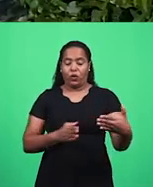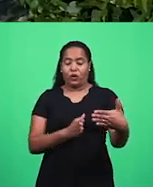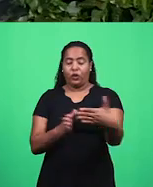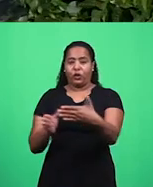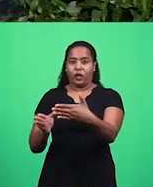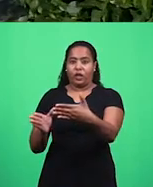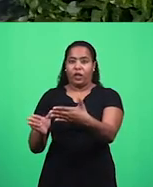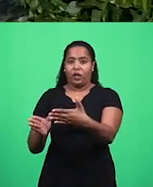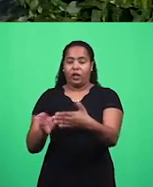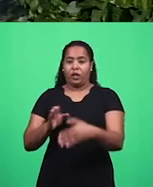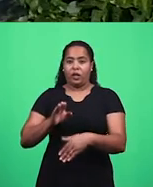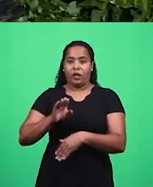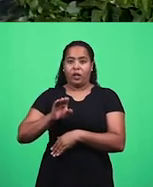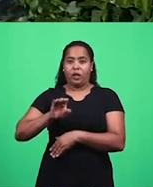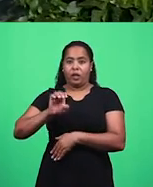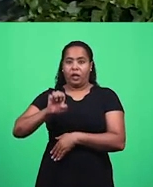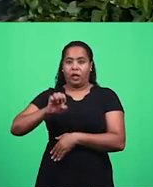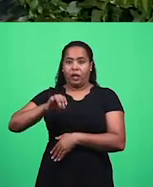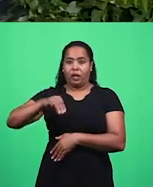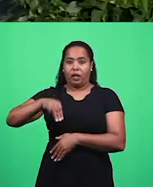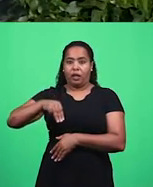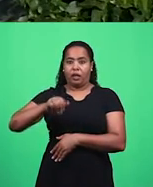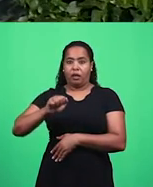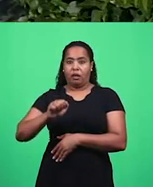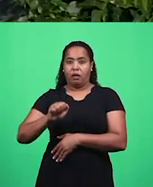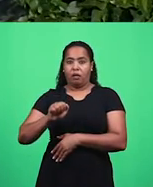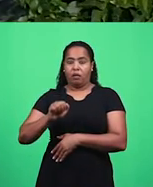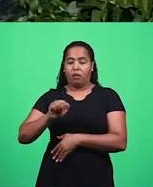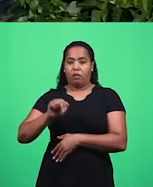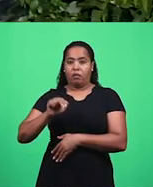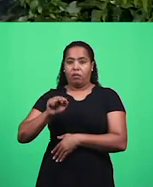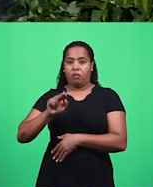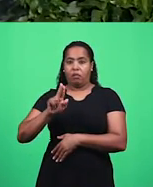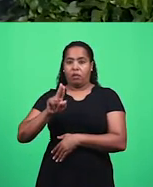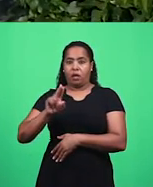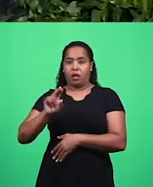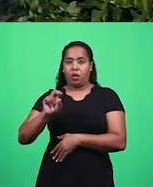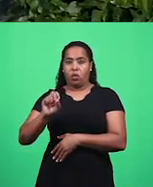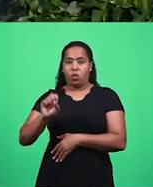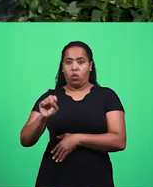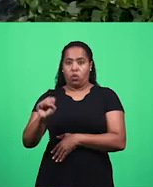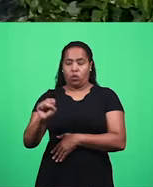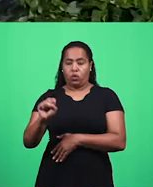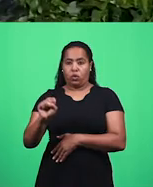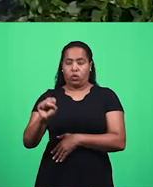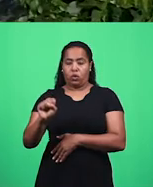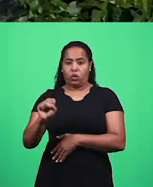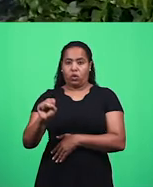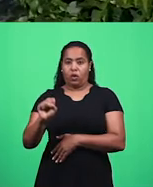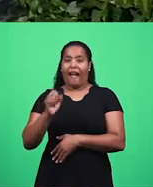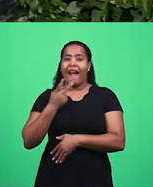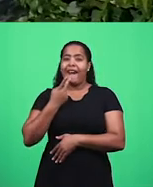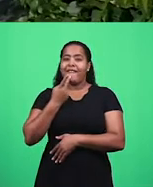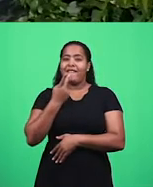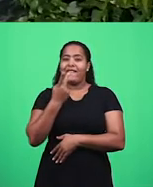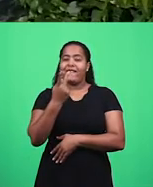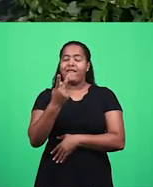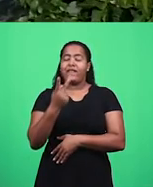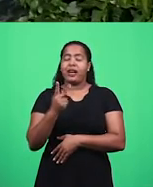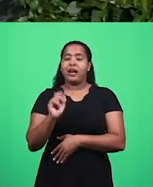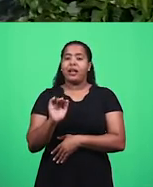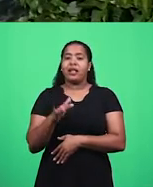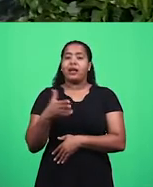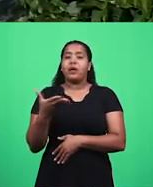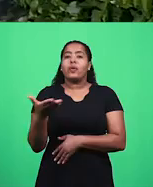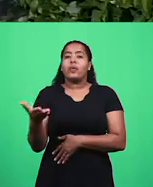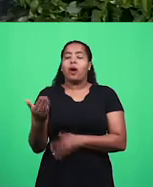ученика были на пути в Эммаус, и разговор между собой, да, они вышли из Иерусалима и спускались в